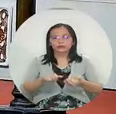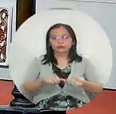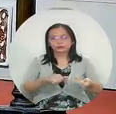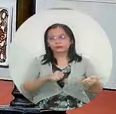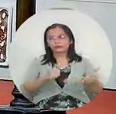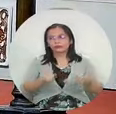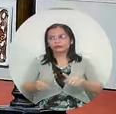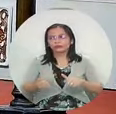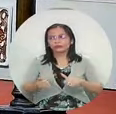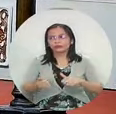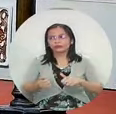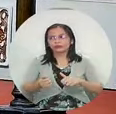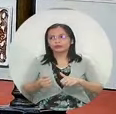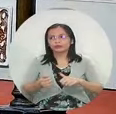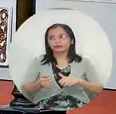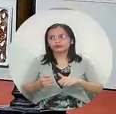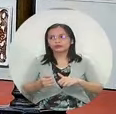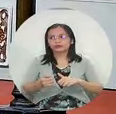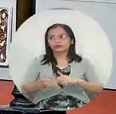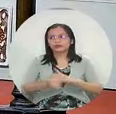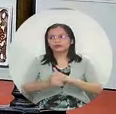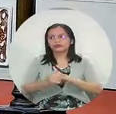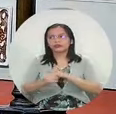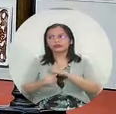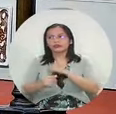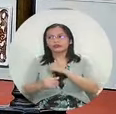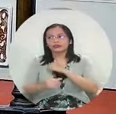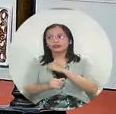giimbitar sa kwan, sa,